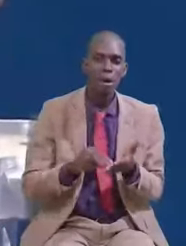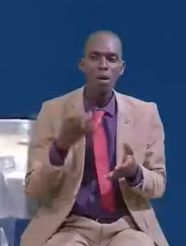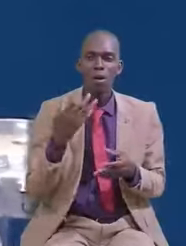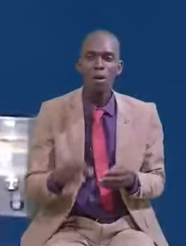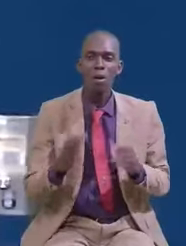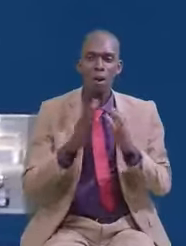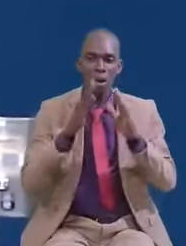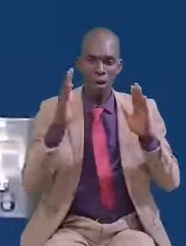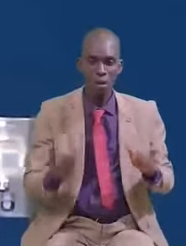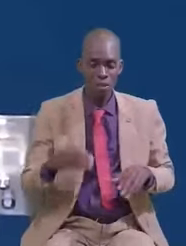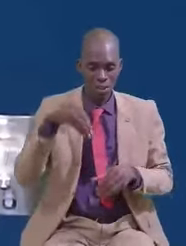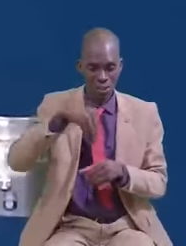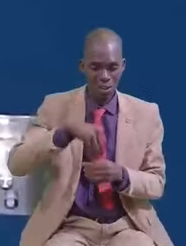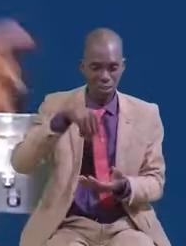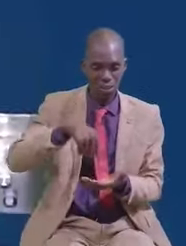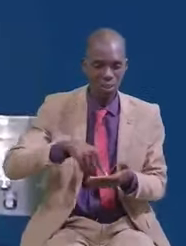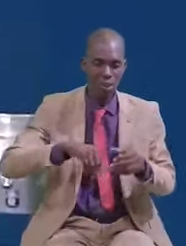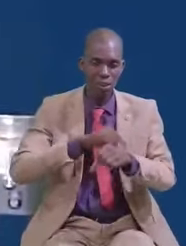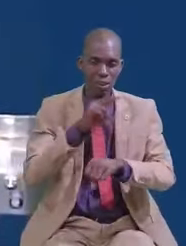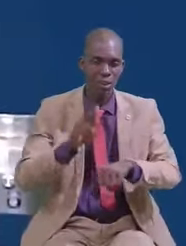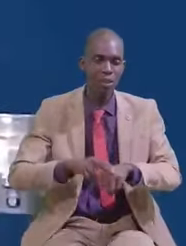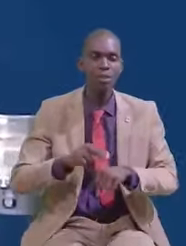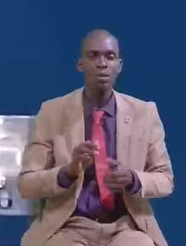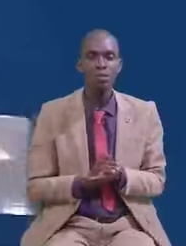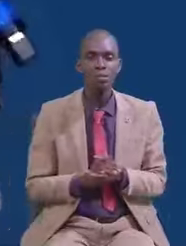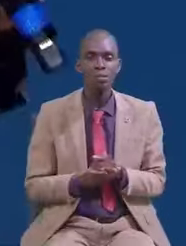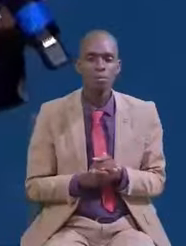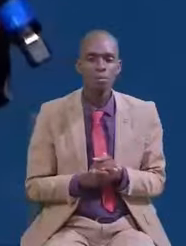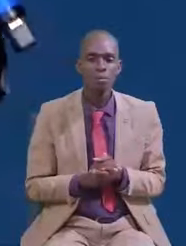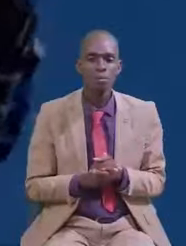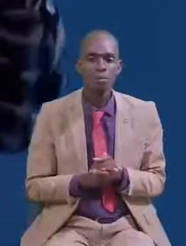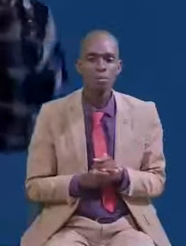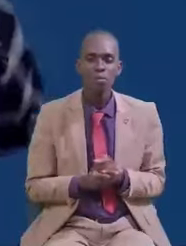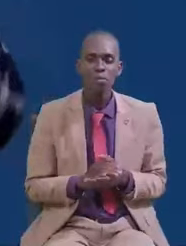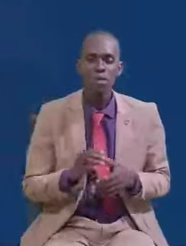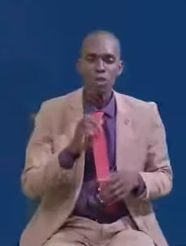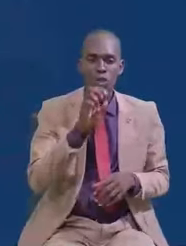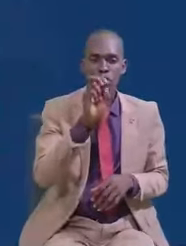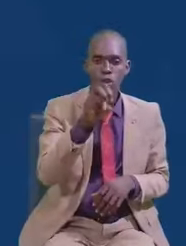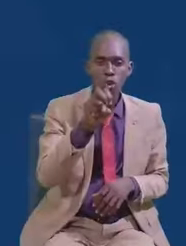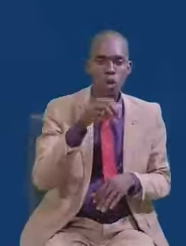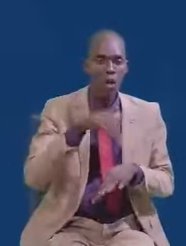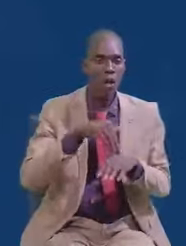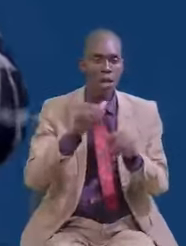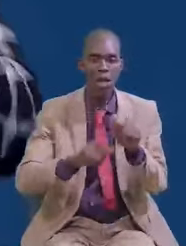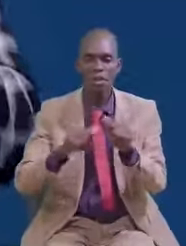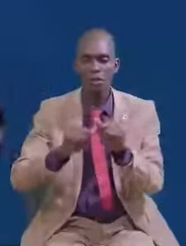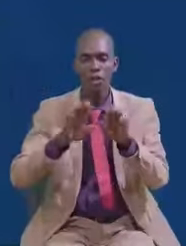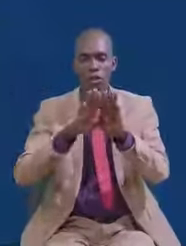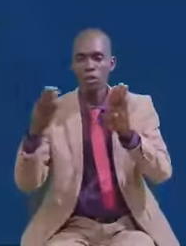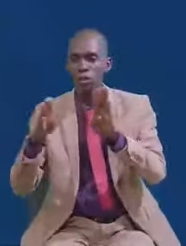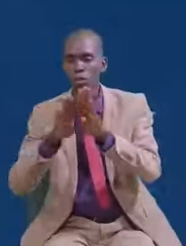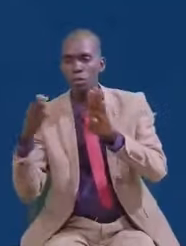Des millions de maisons dans notre pays. Tapez à chaque porte. Et on ouvre la